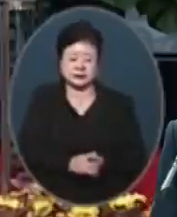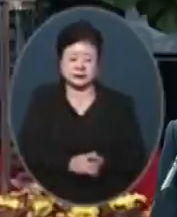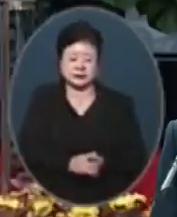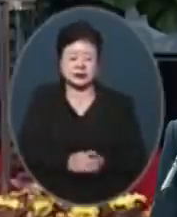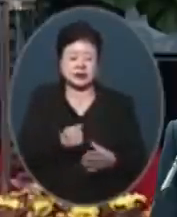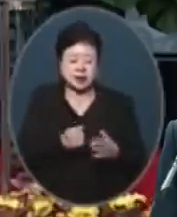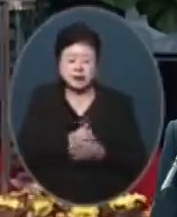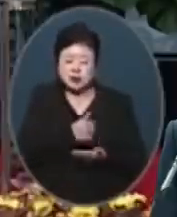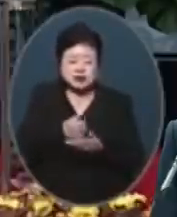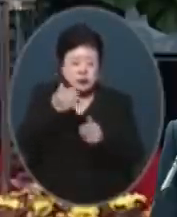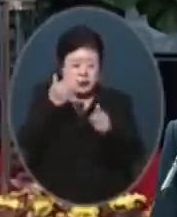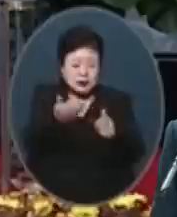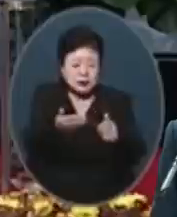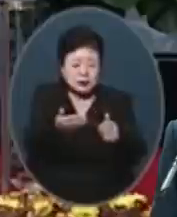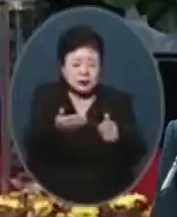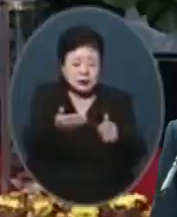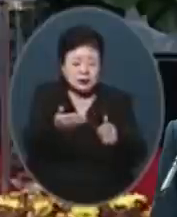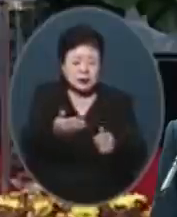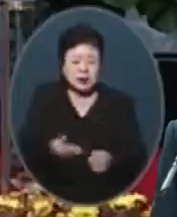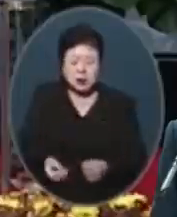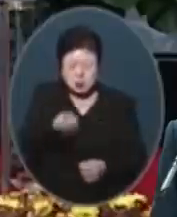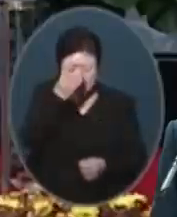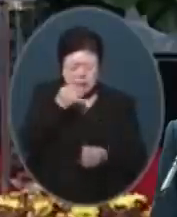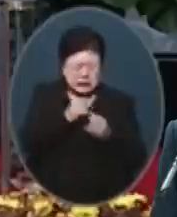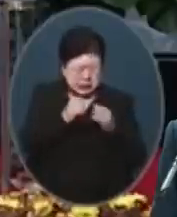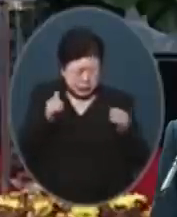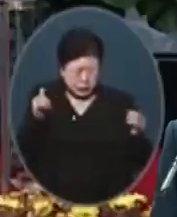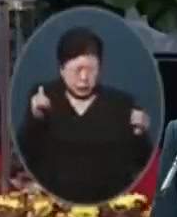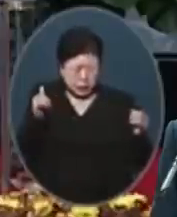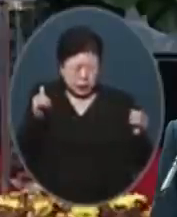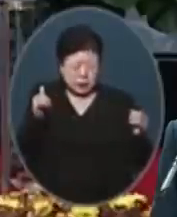그렇기 때문에 주님께서 저같이 못난 인생을